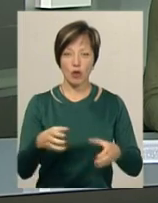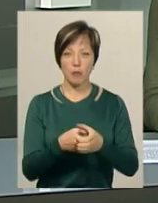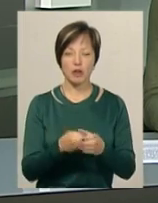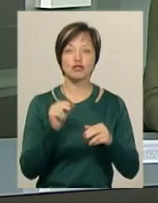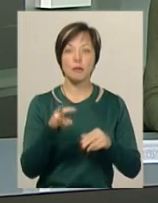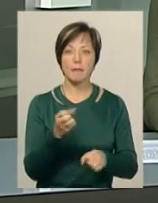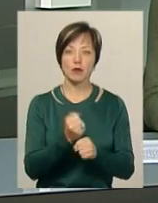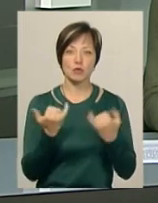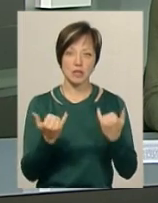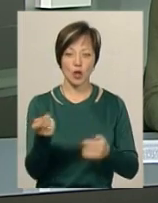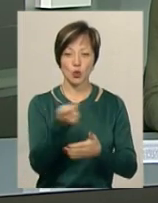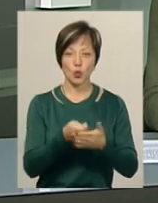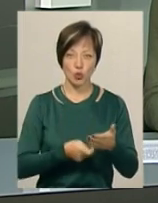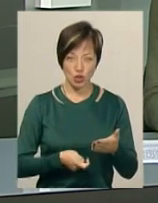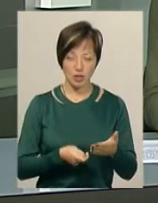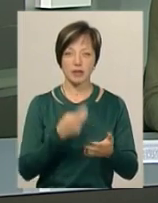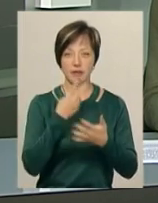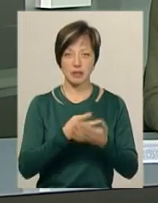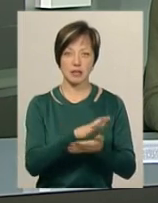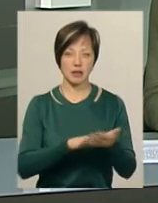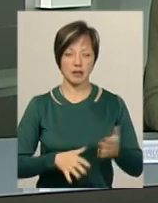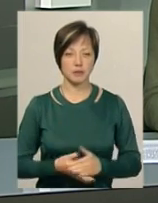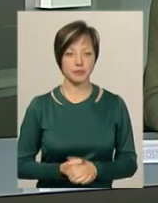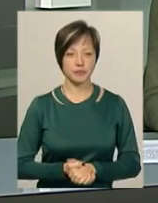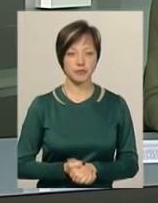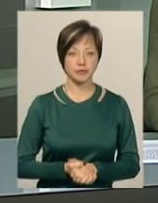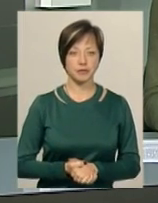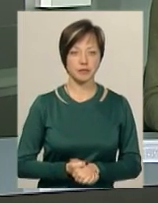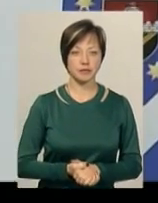над чим працюють зараз художники-геральдисти, дивіться у сюжеті.